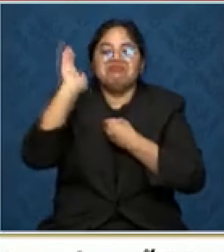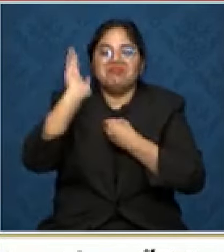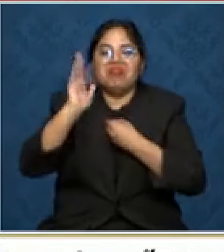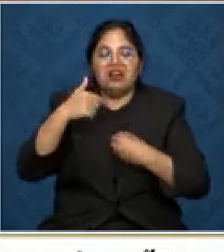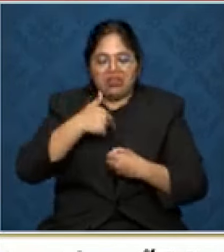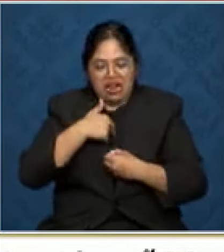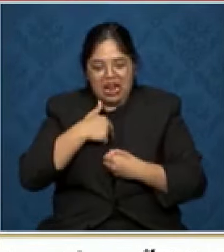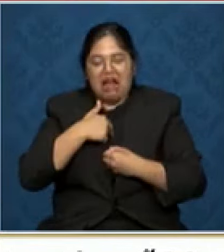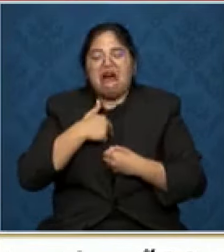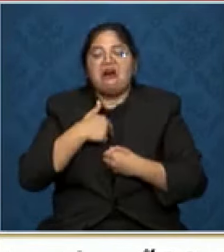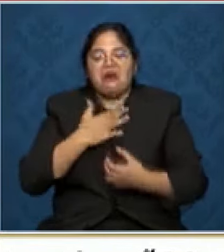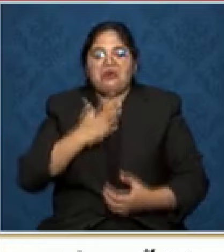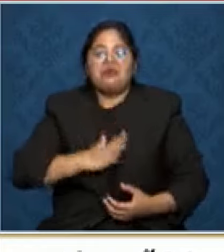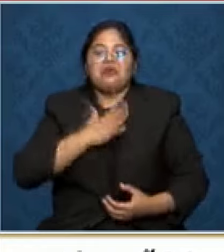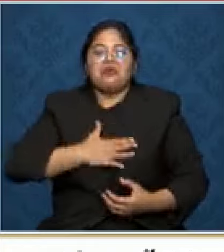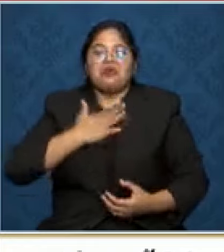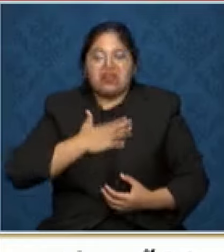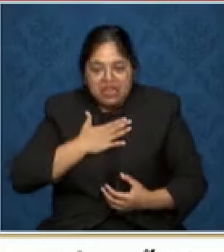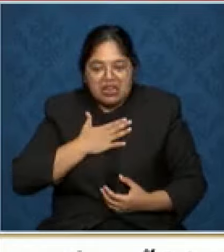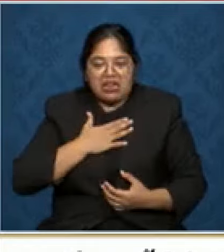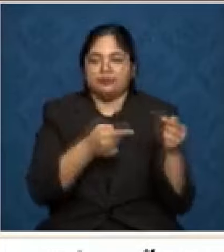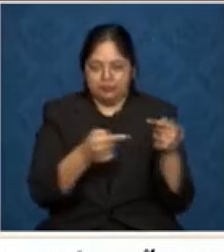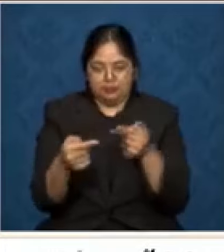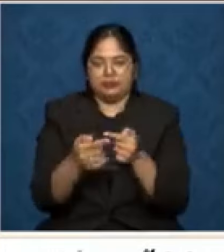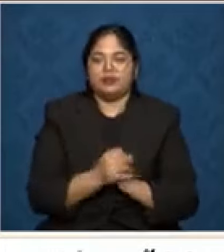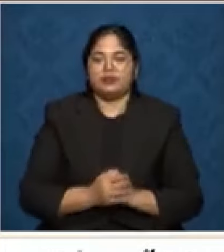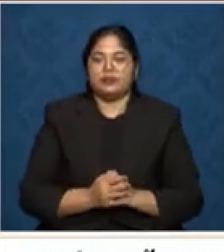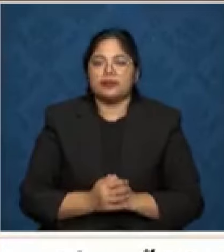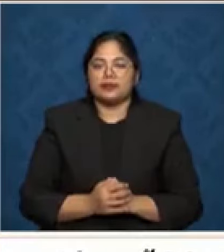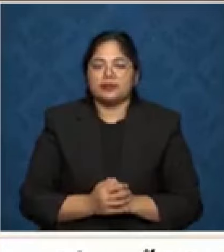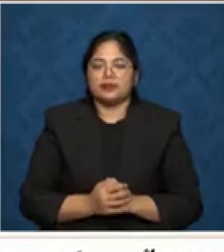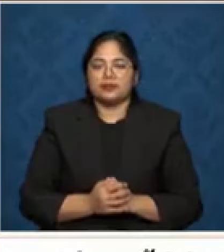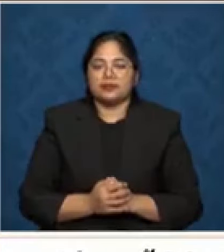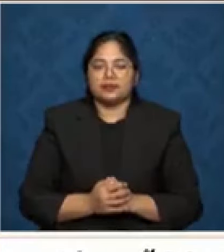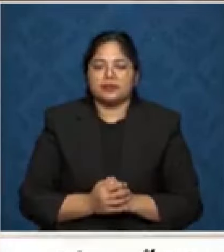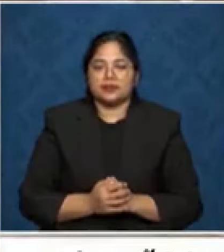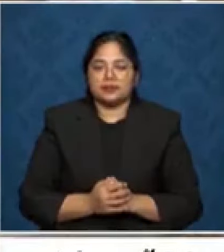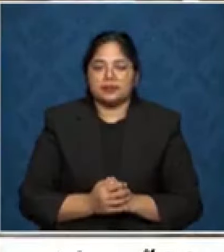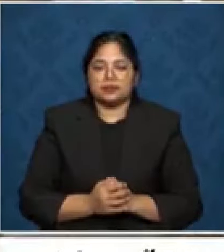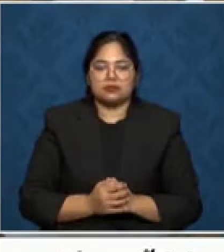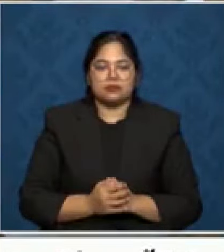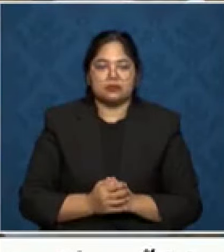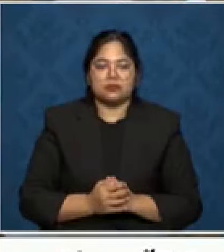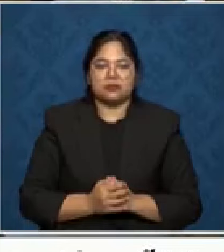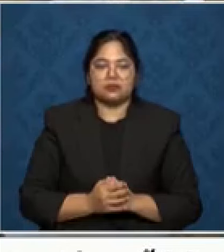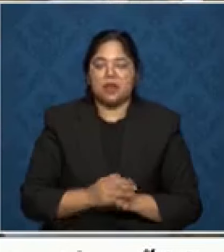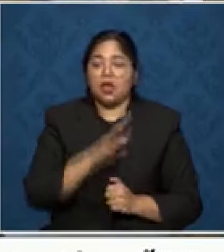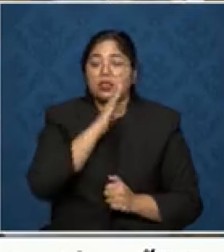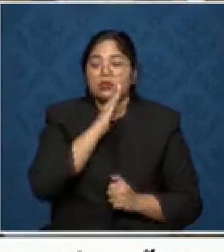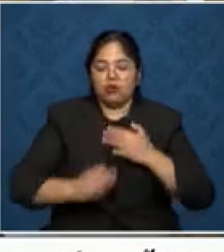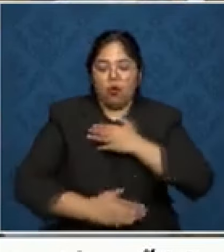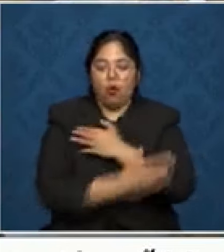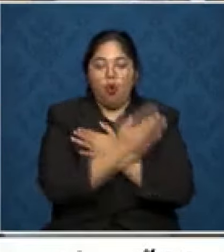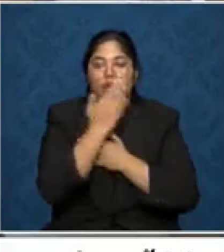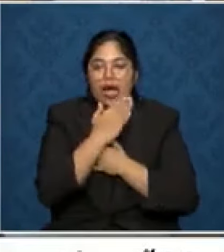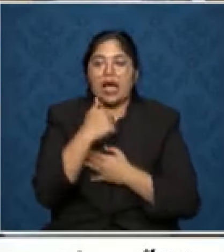เปิดโอกาสให้รัฐมนตรีไปเยี่ยมคารวะได้ท่านประธานแถมยังบอกว่าถ้ามีโอกาสจะ